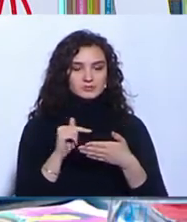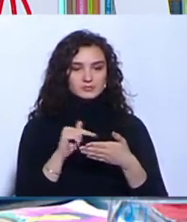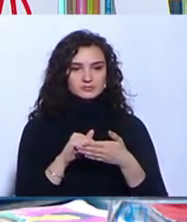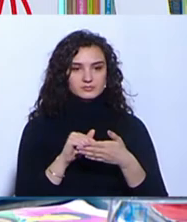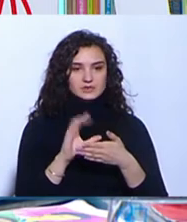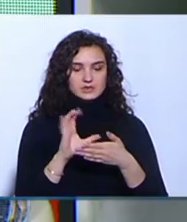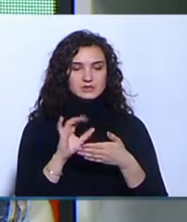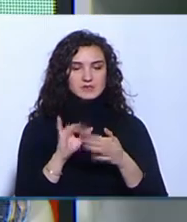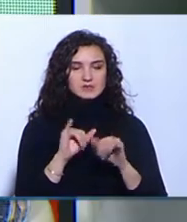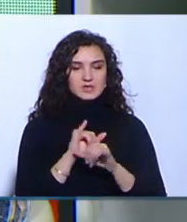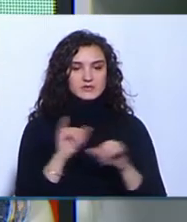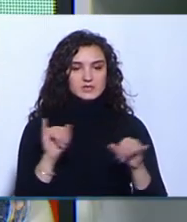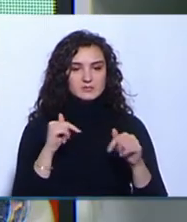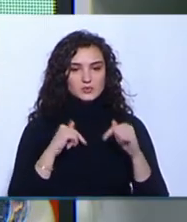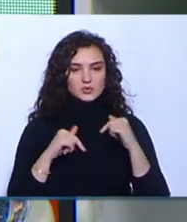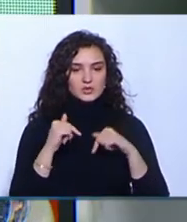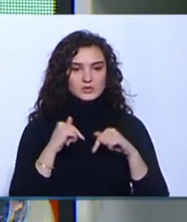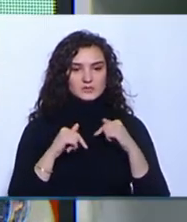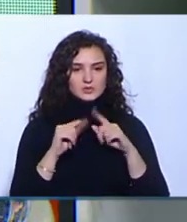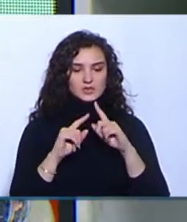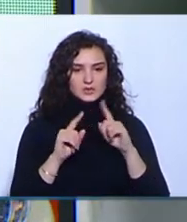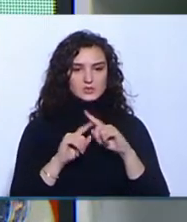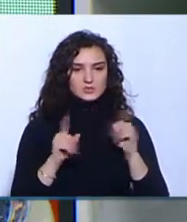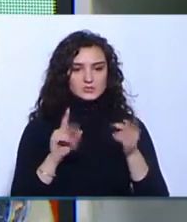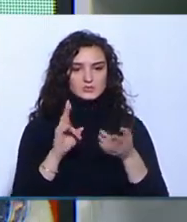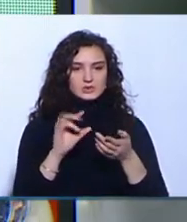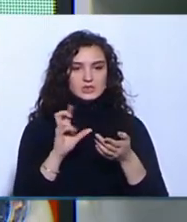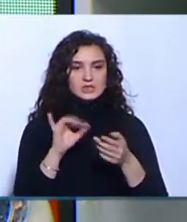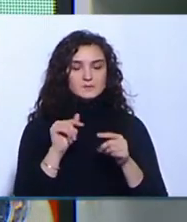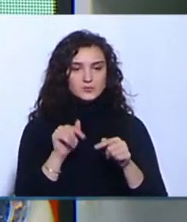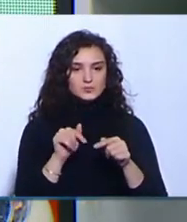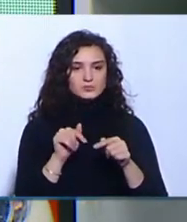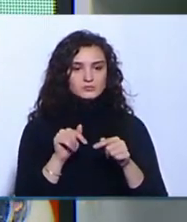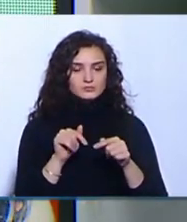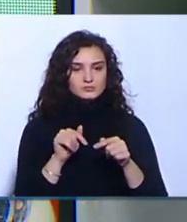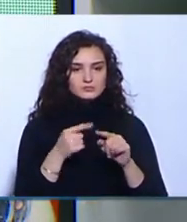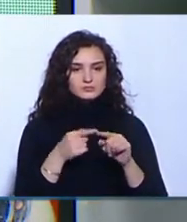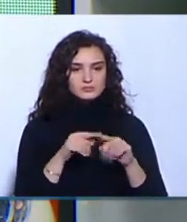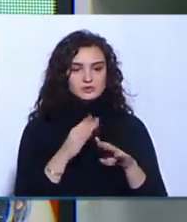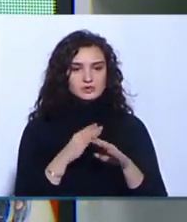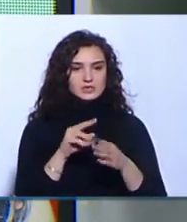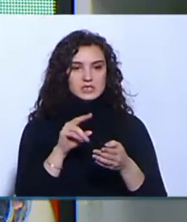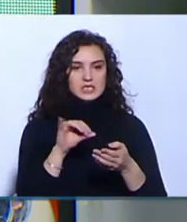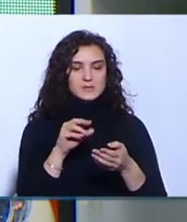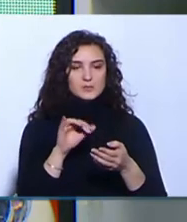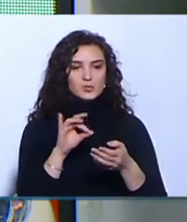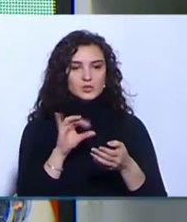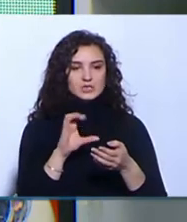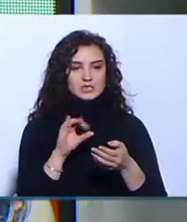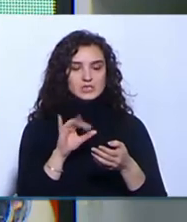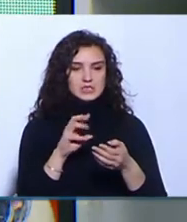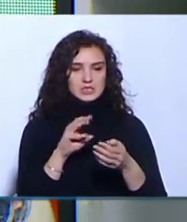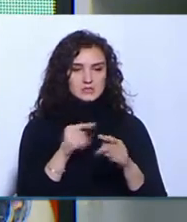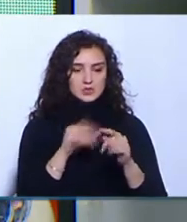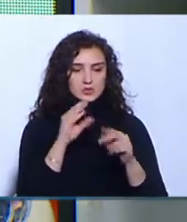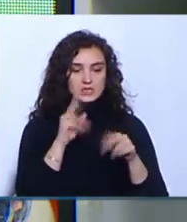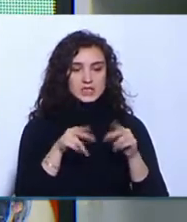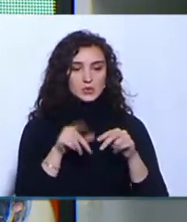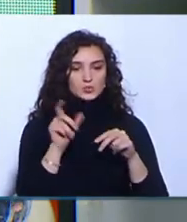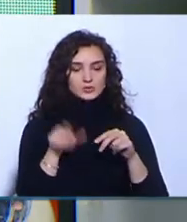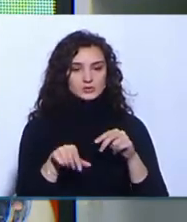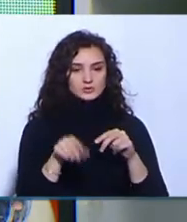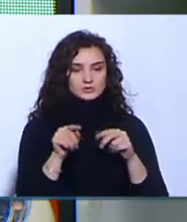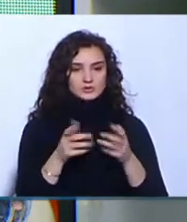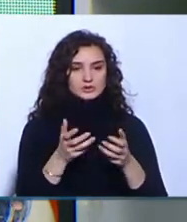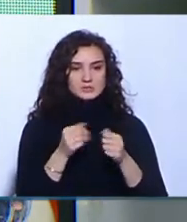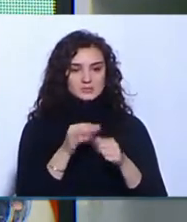სიმსივნის გავრცელების ორგანოში, განსაკუთრებით კიბოსი, ეპითელურ სიმსივნეზე აკლაპარაკე, ეს არის ლიმფური სისტემა. როდესაც ქირურგს